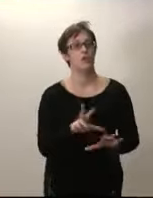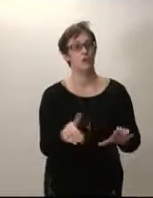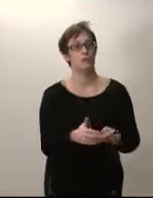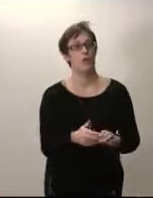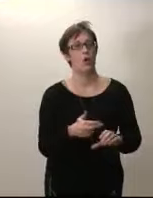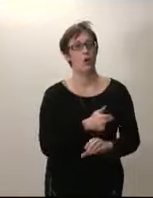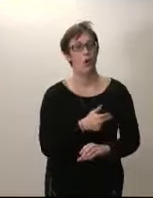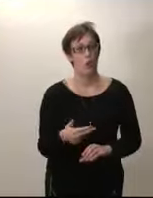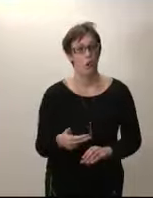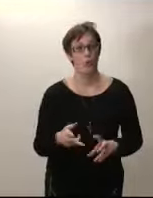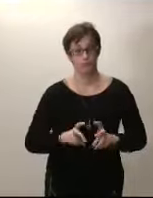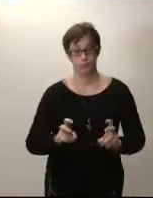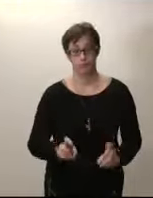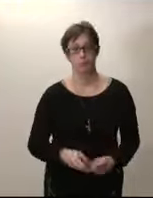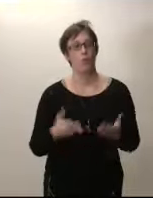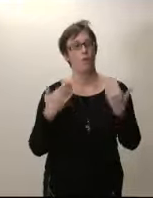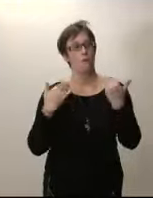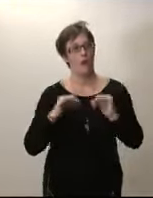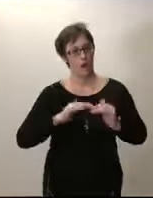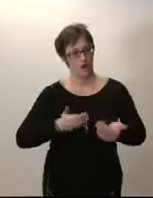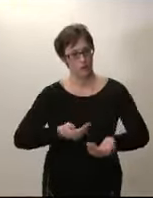et de mission. Et donc, vous avez là